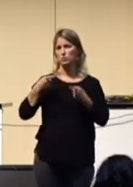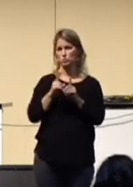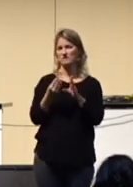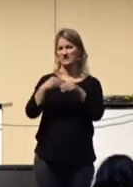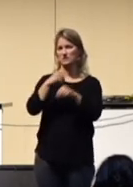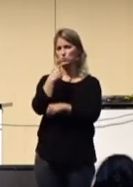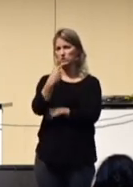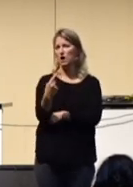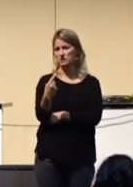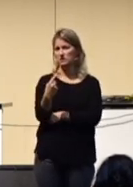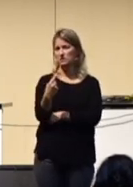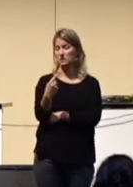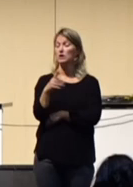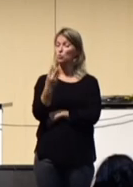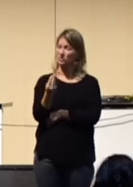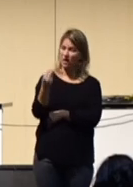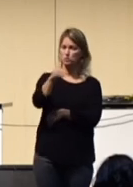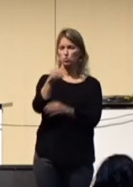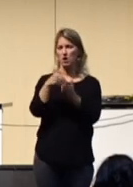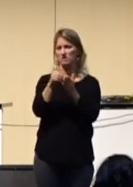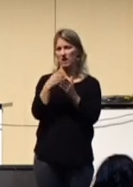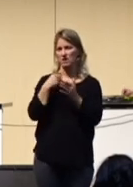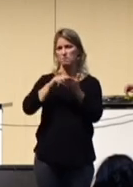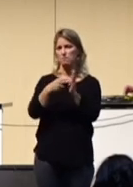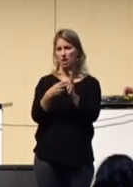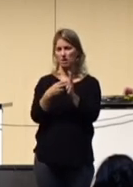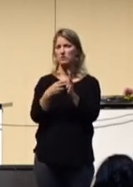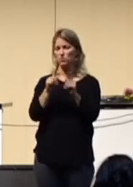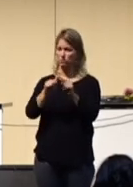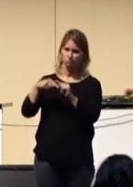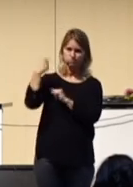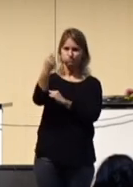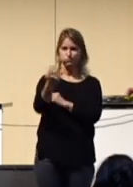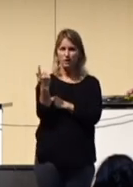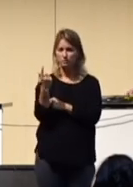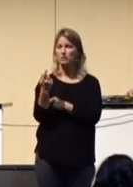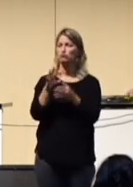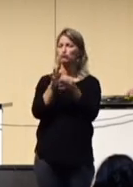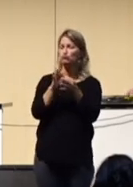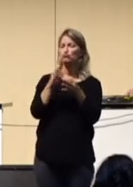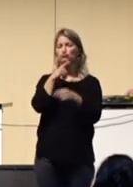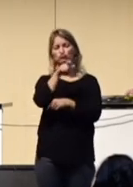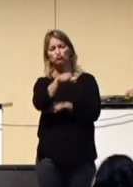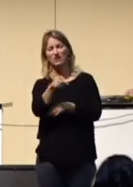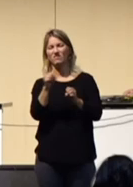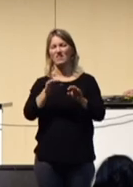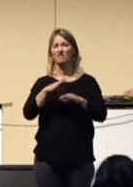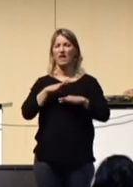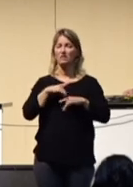was dazu sagen und planen darüber hinaus auch weiter, gerade was das Schwimmenlernen angeht für die